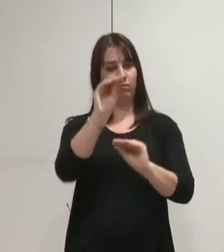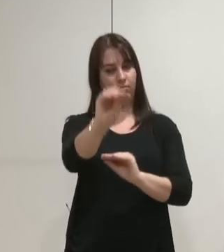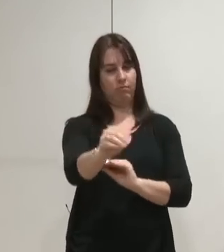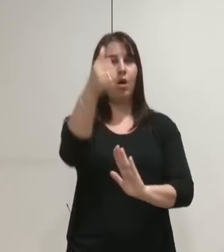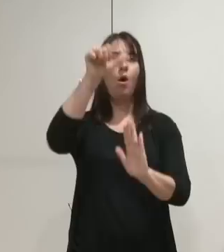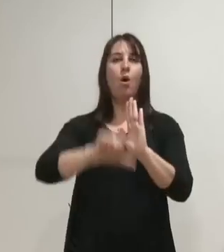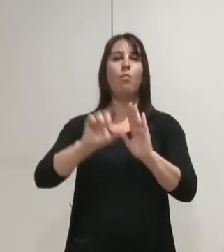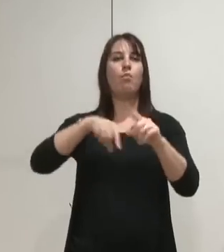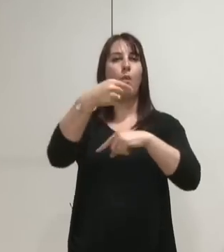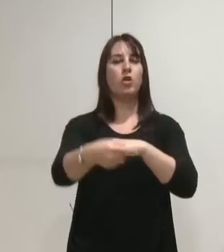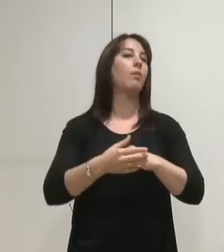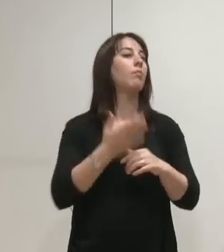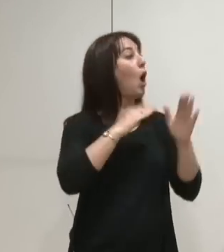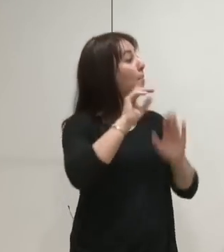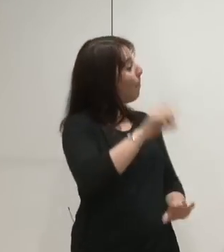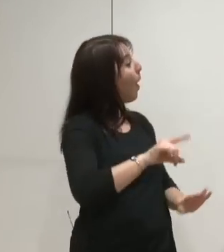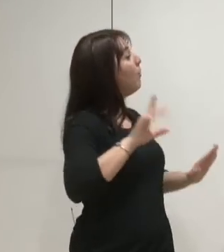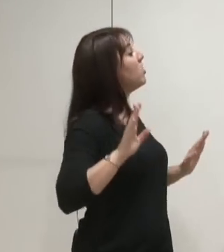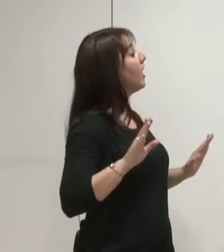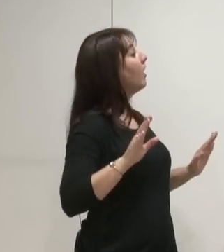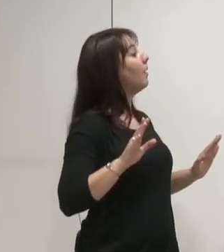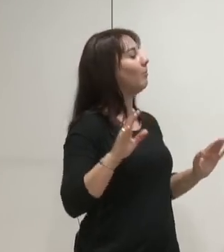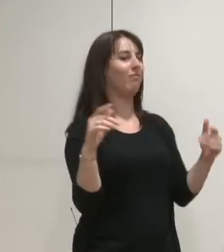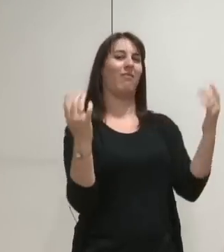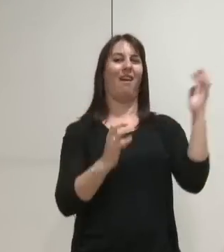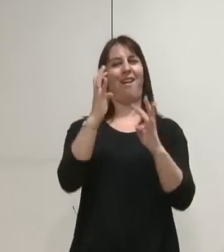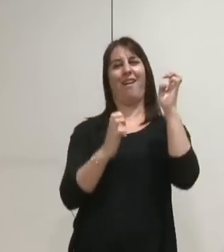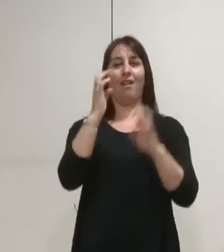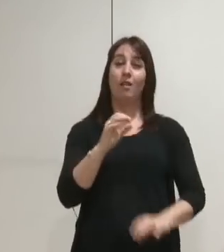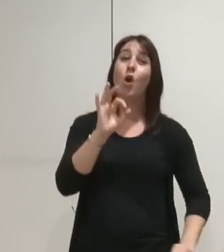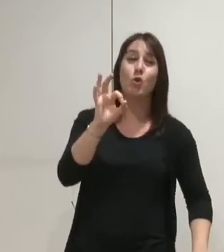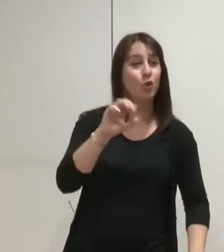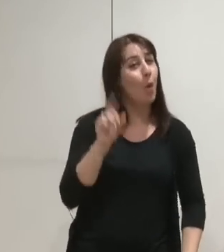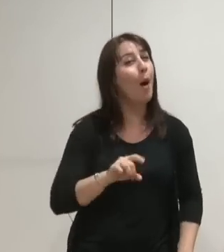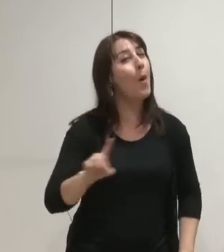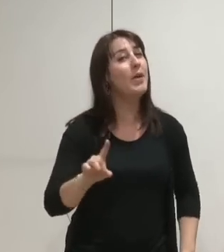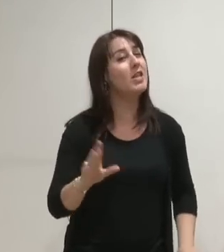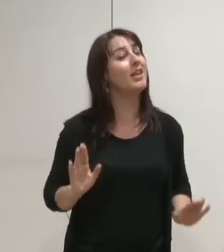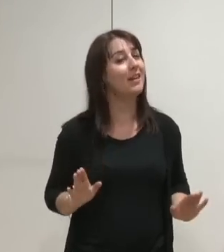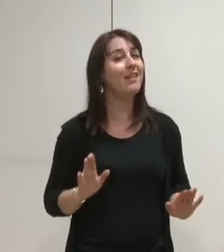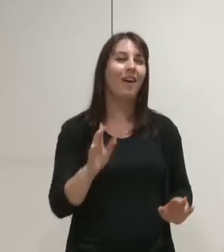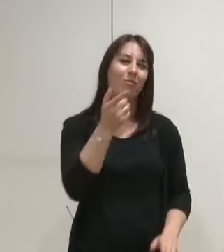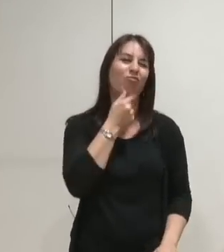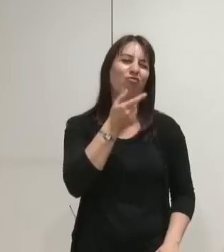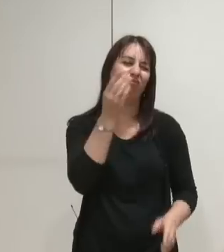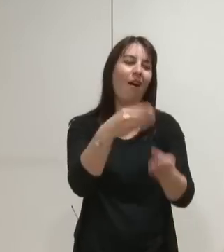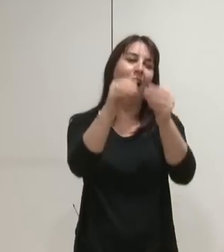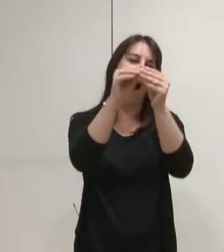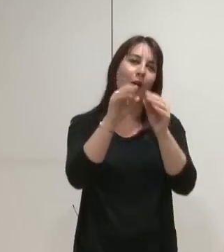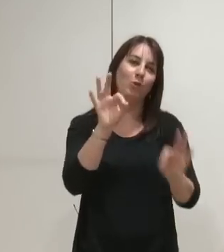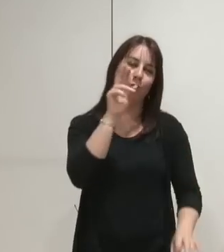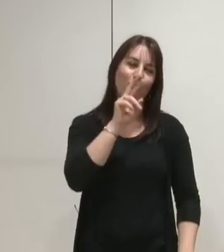délibération mais vous n'êtes pas obligé de le faire mais voilà effectivement c'est c'est c'est c'est sympathique d'ajouter cette petite nuance parce qu'